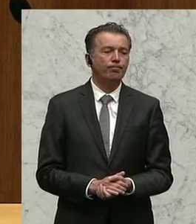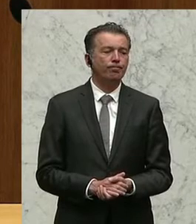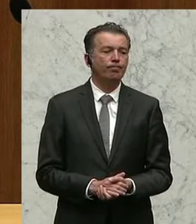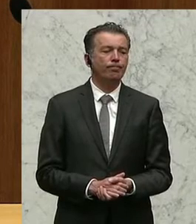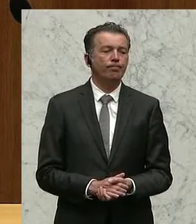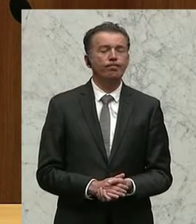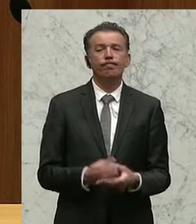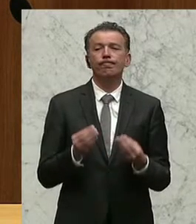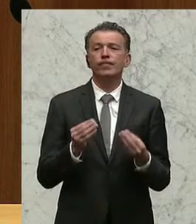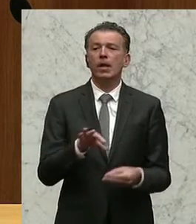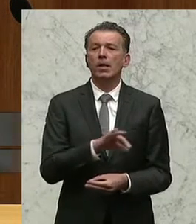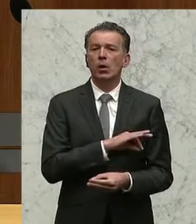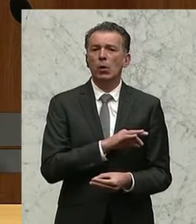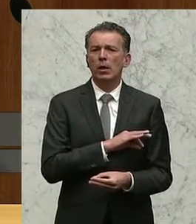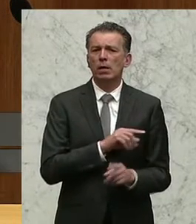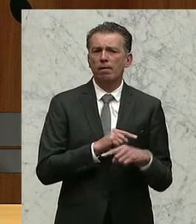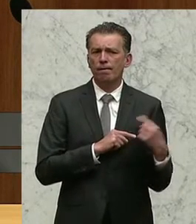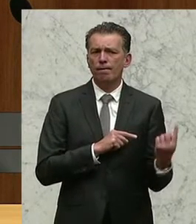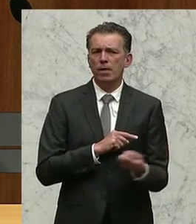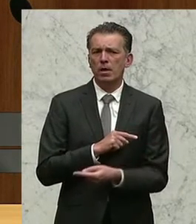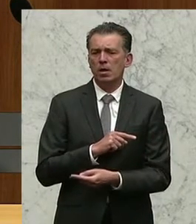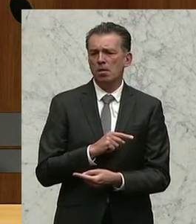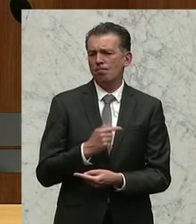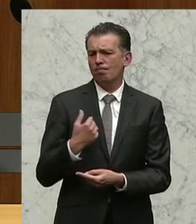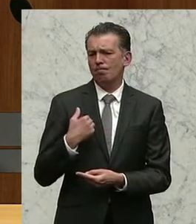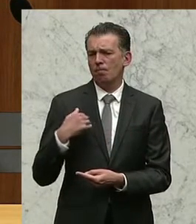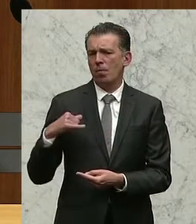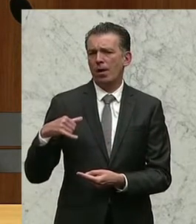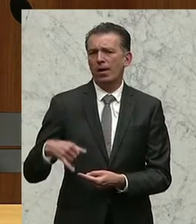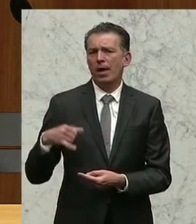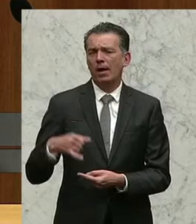Werte Kollegen, wir haben im Jänner das